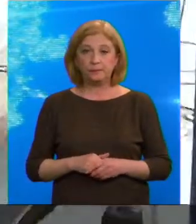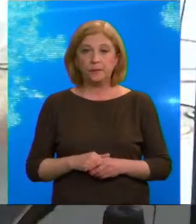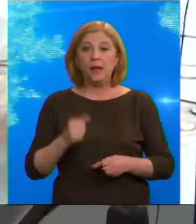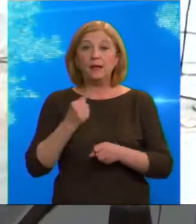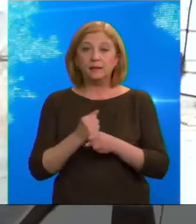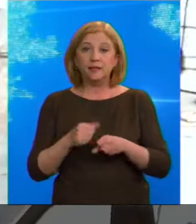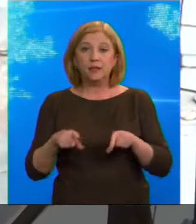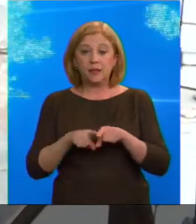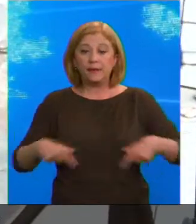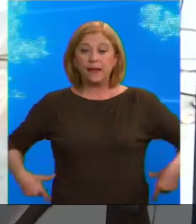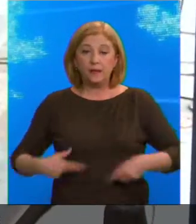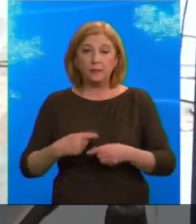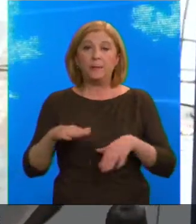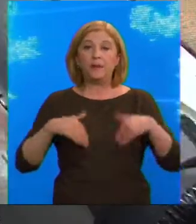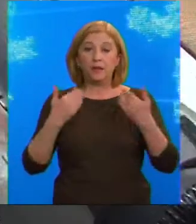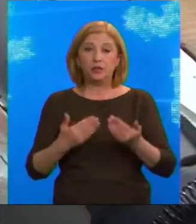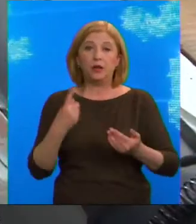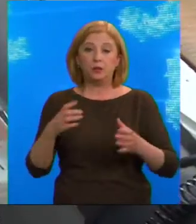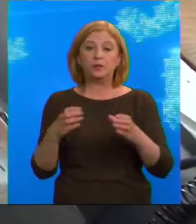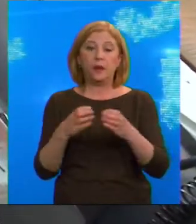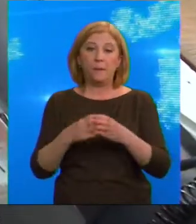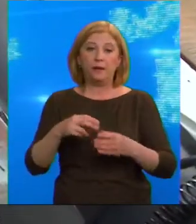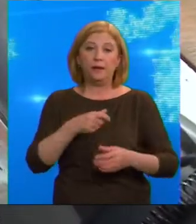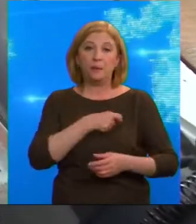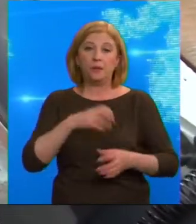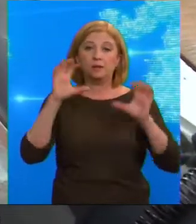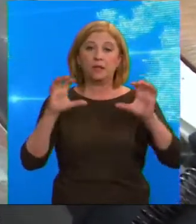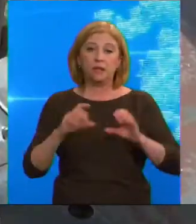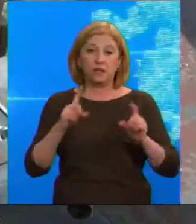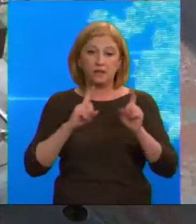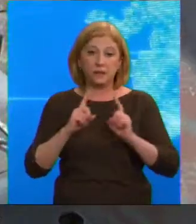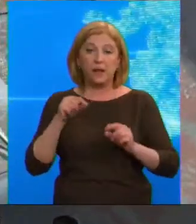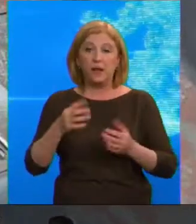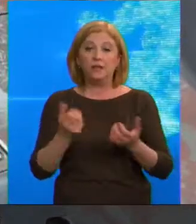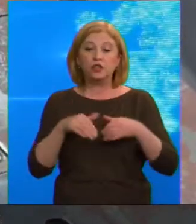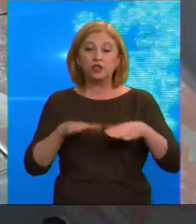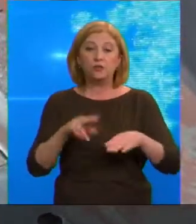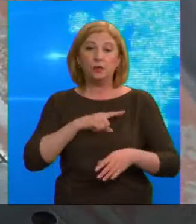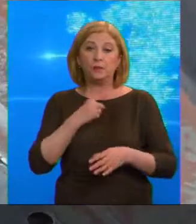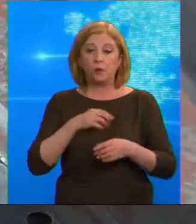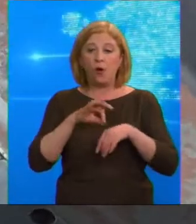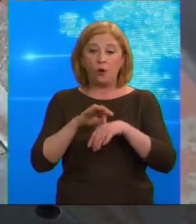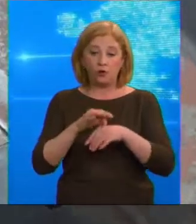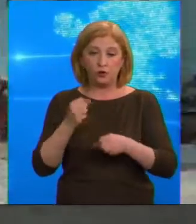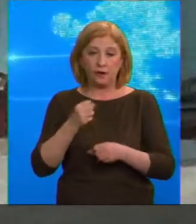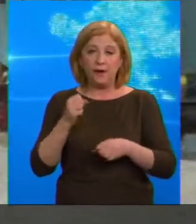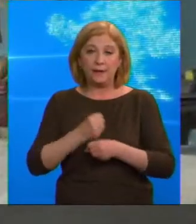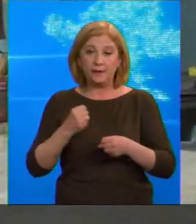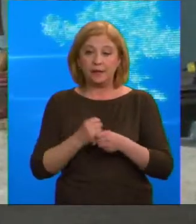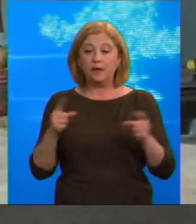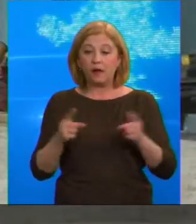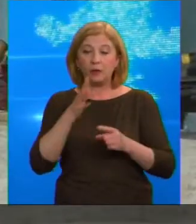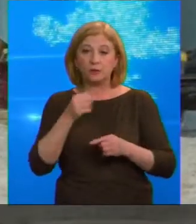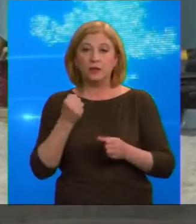Сделать разгрузочные ремни для врачей предложили одной из компаний депутата законодательного собрания. Они нашли швейную мастерскую по пошиву кожаных изделий, в короткие сроки